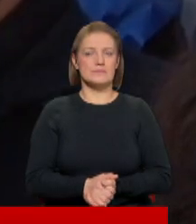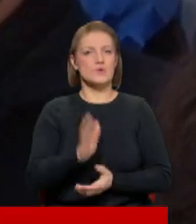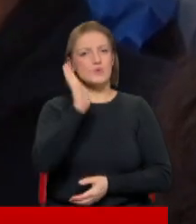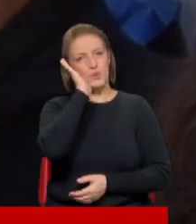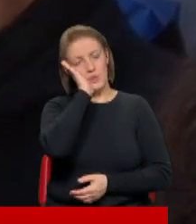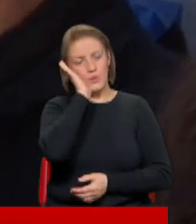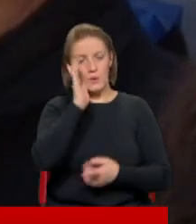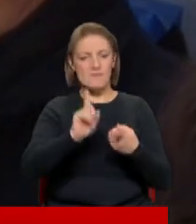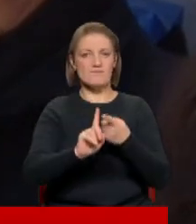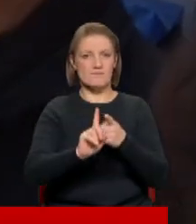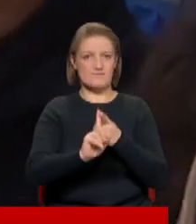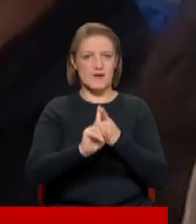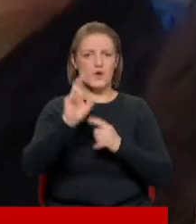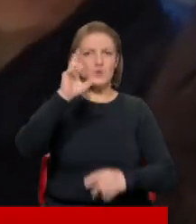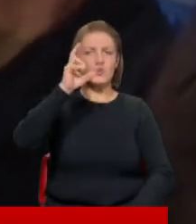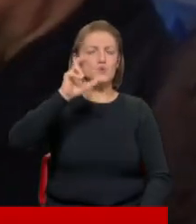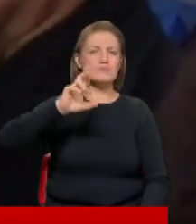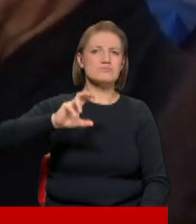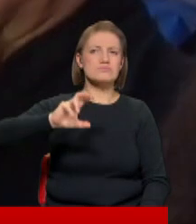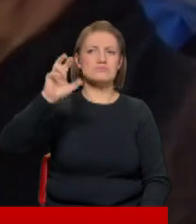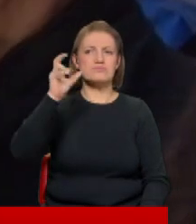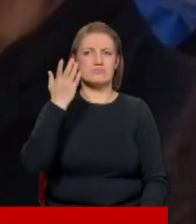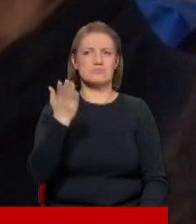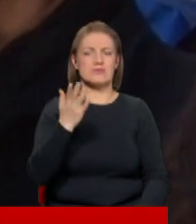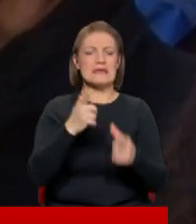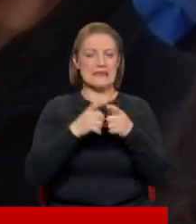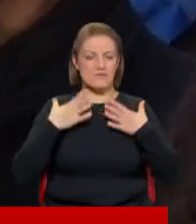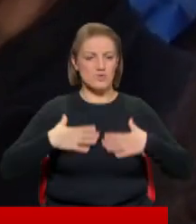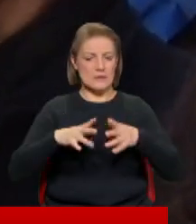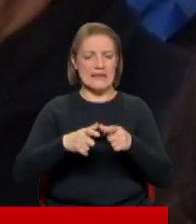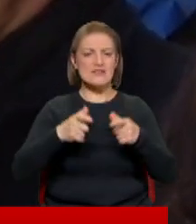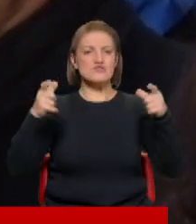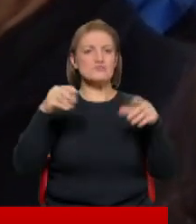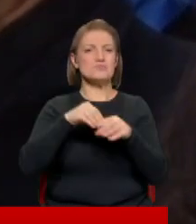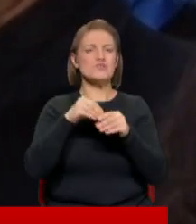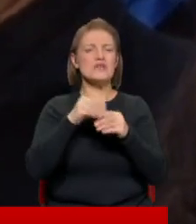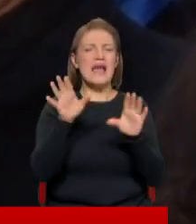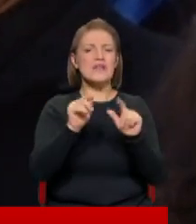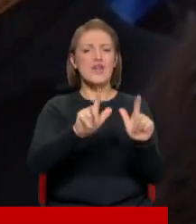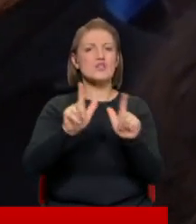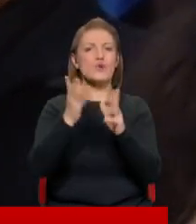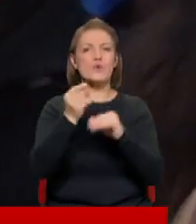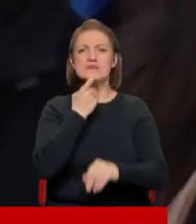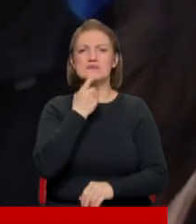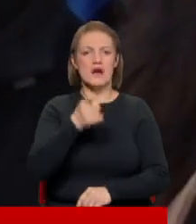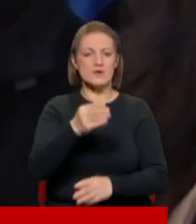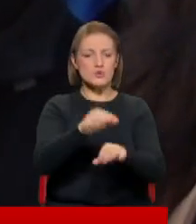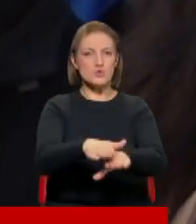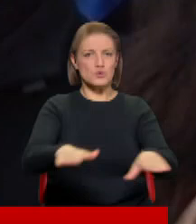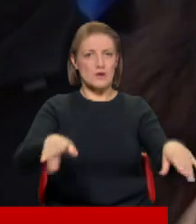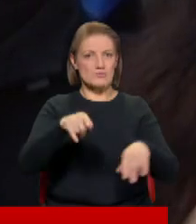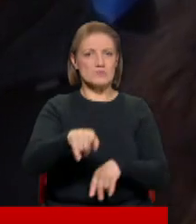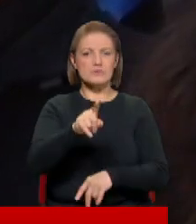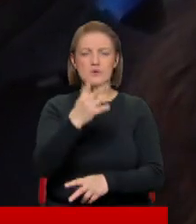Uykuya ve gün ışığına gelişimsel olarak en ihtiyaç duyduğu yıllarda çocuklarımız